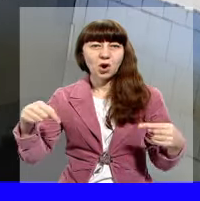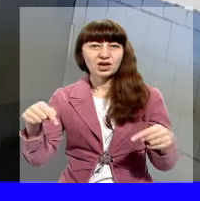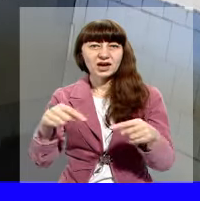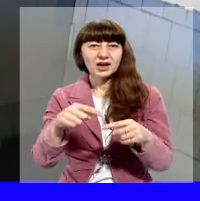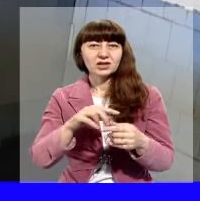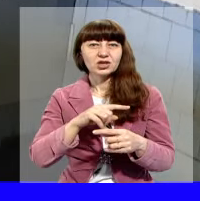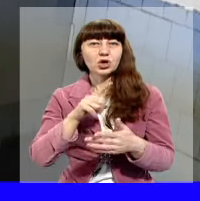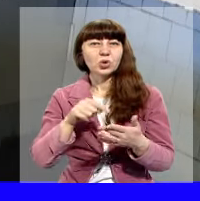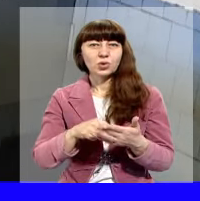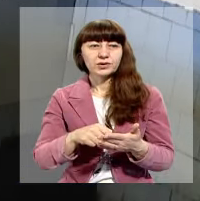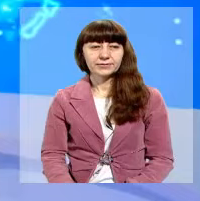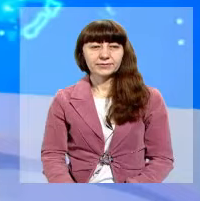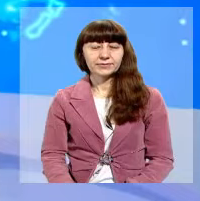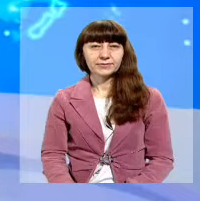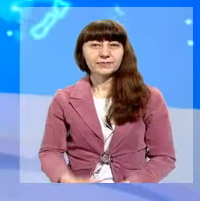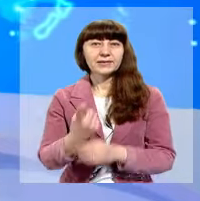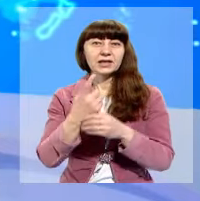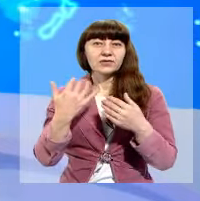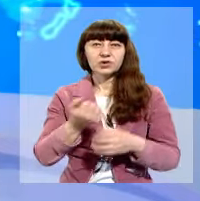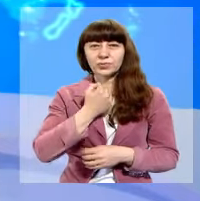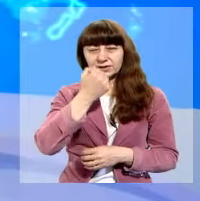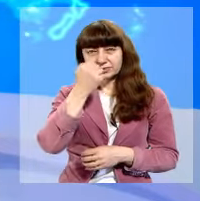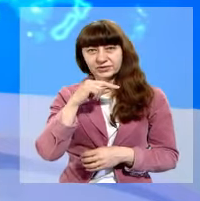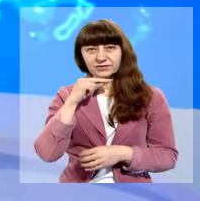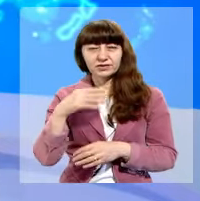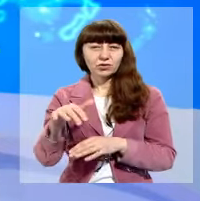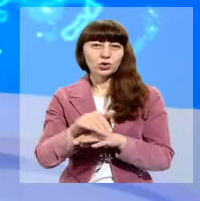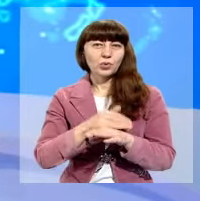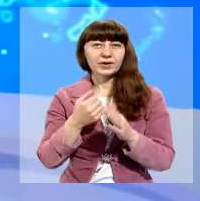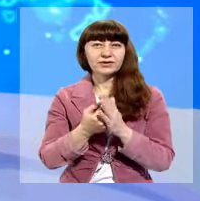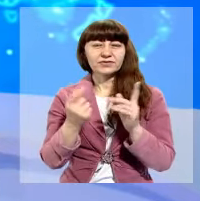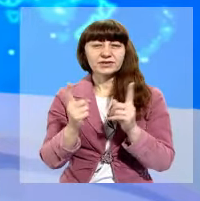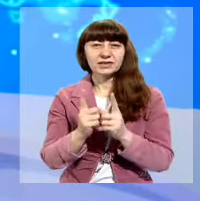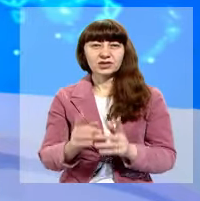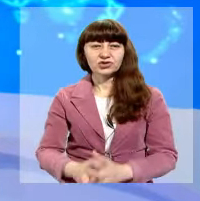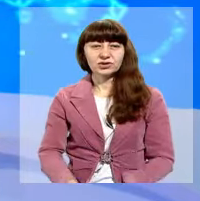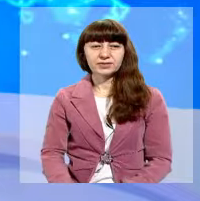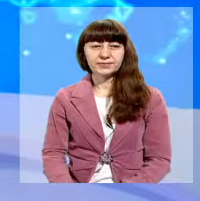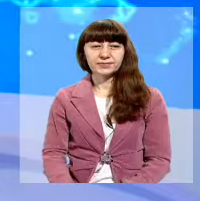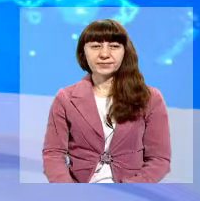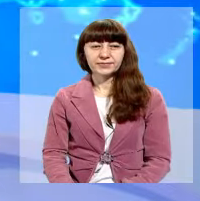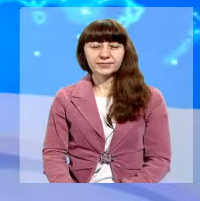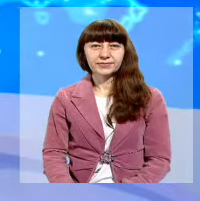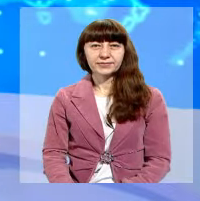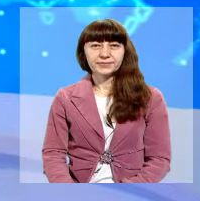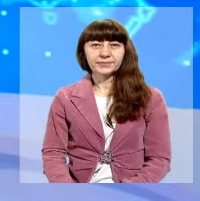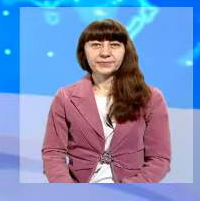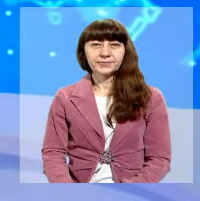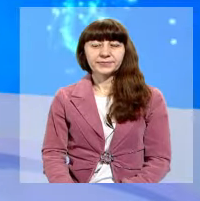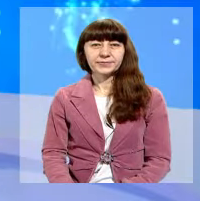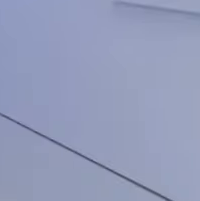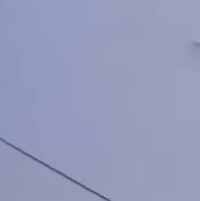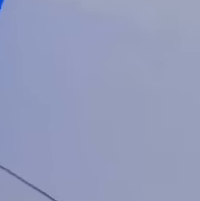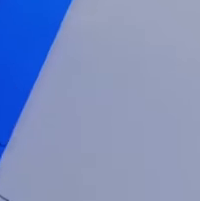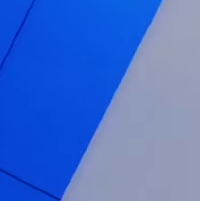Итник, Қостанай телеарнасы. Бүгінге келіп жеткен ақпараттар легі осындай. Келесі кездескенше аман сау болыңыздар.